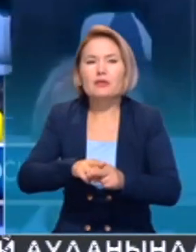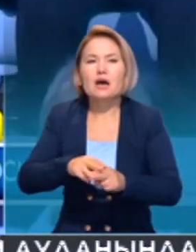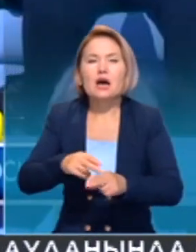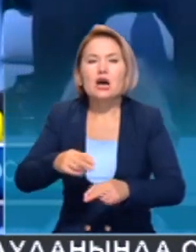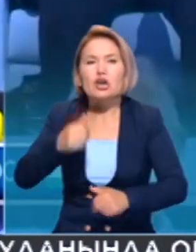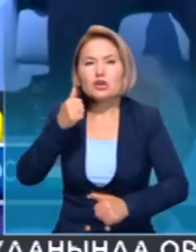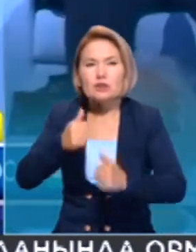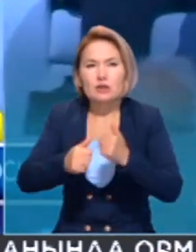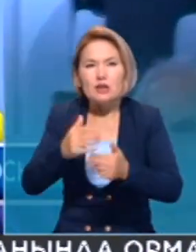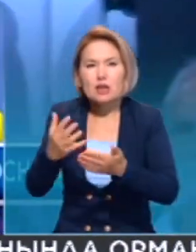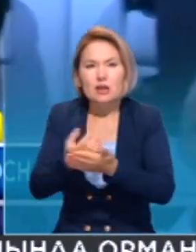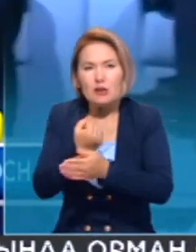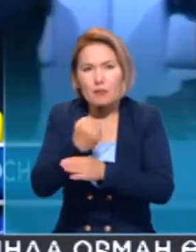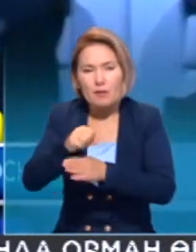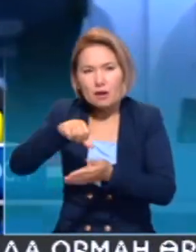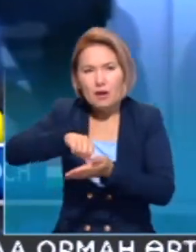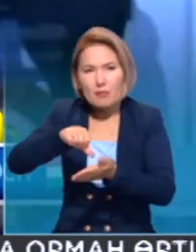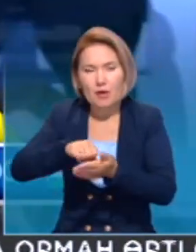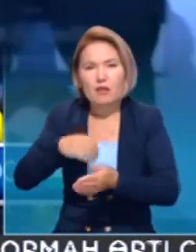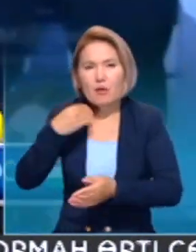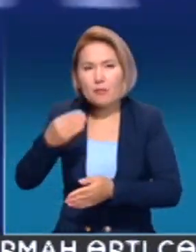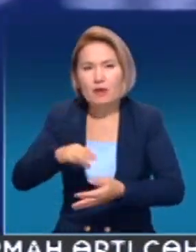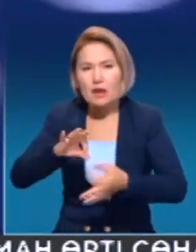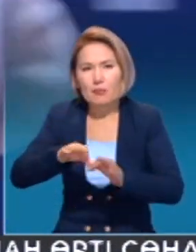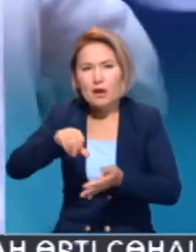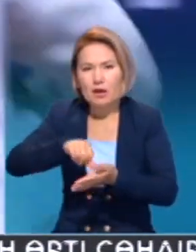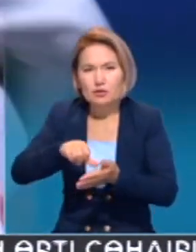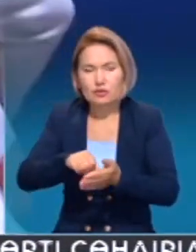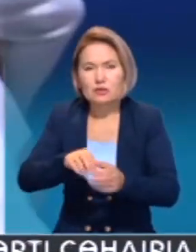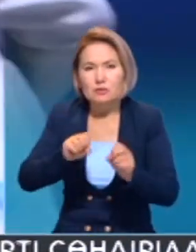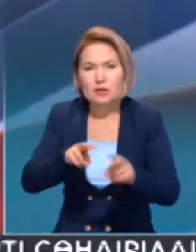Париж олимпиадасына қатысу үшін ұпай беріледі.